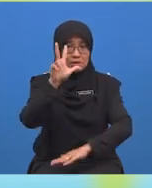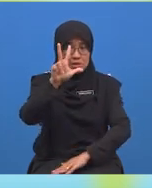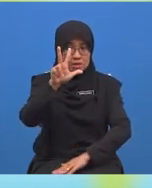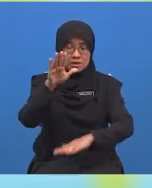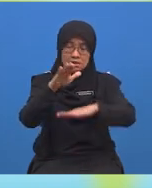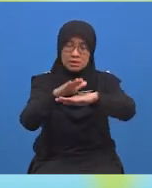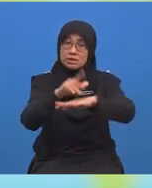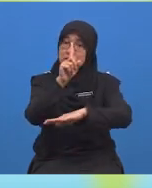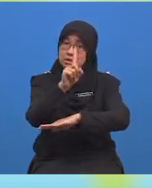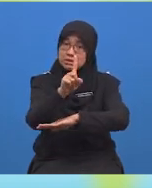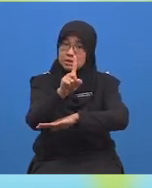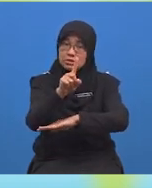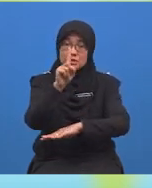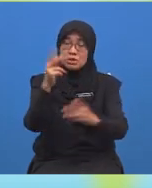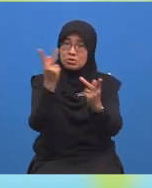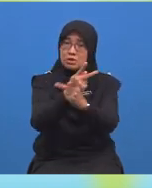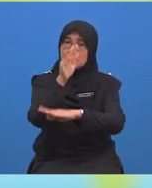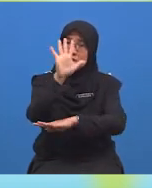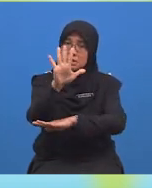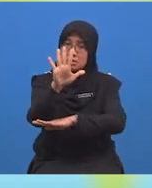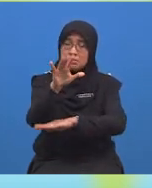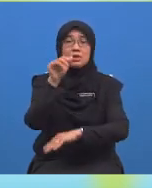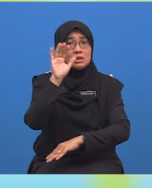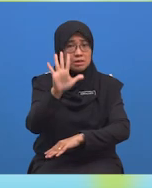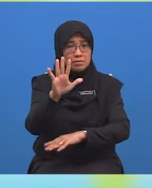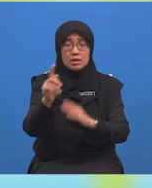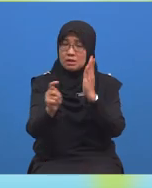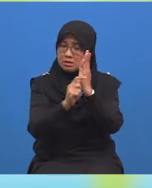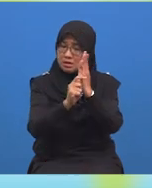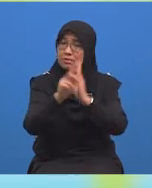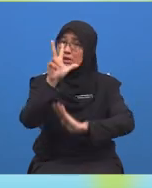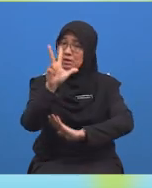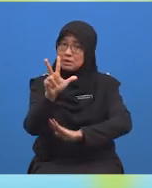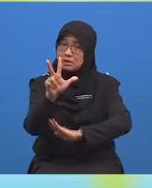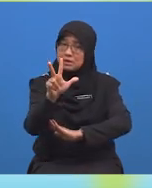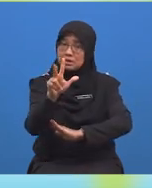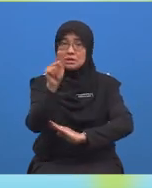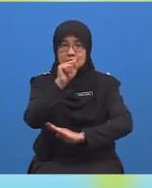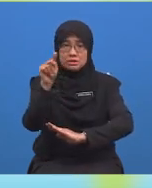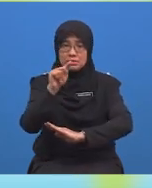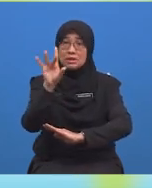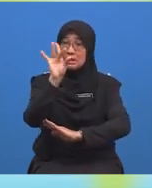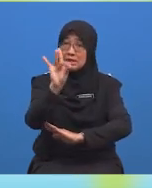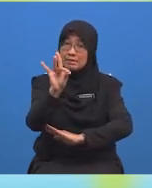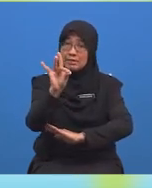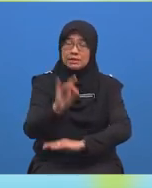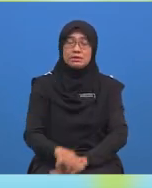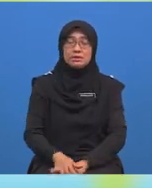di atas 1. 1 darab 5 sama dengan 5 dan tambah 3 sama dengan